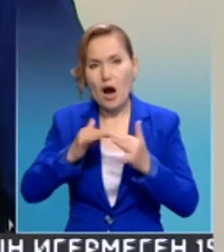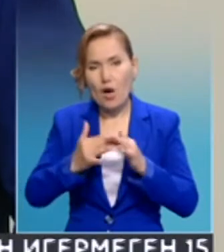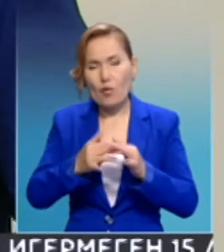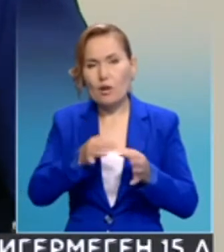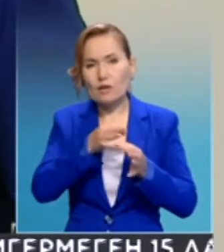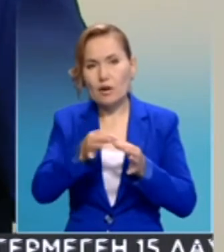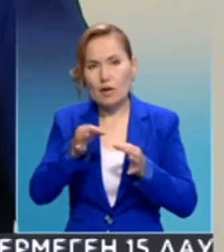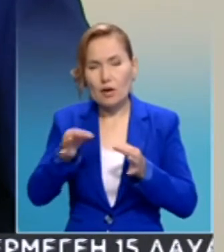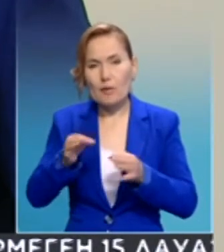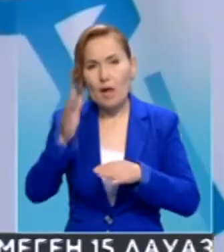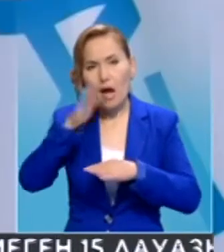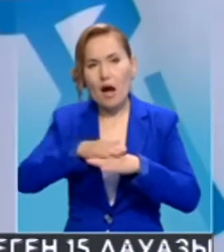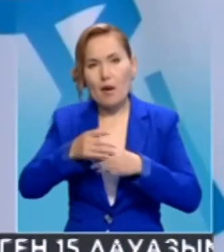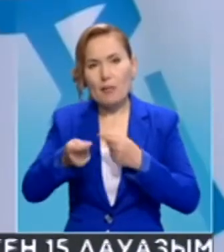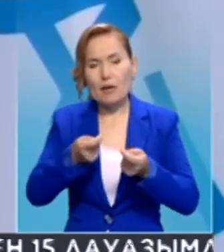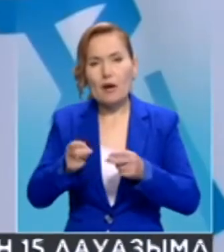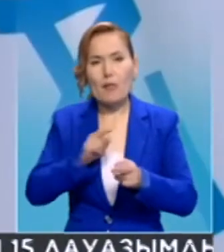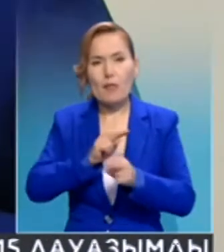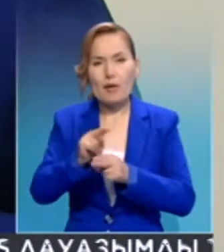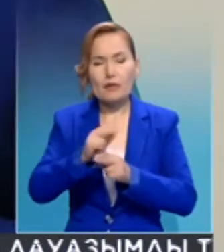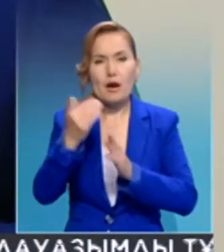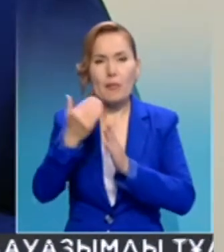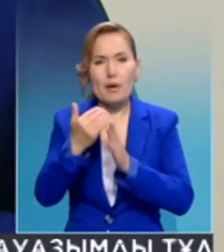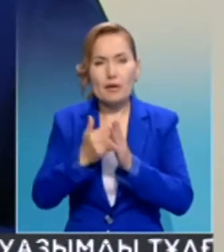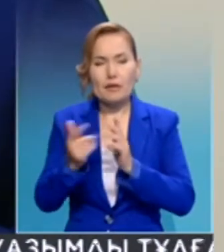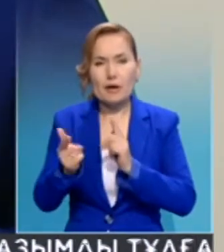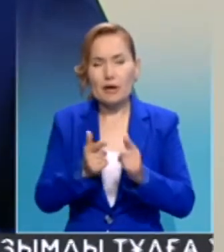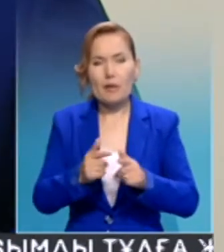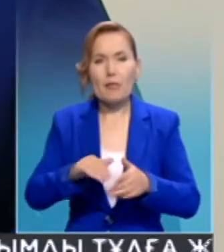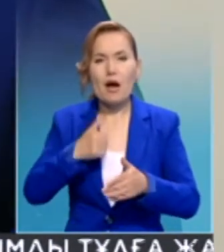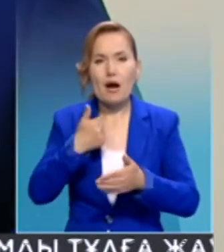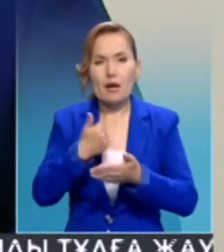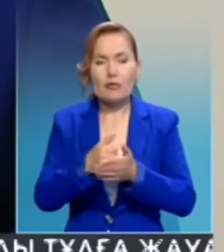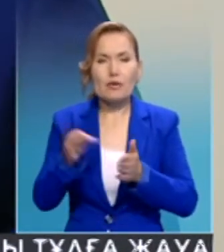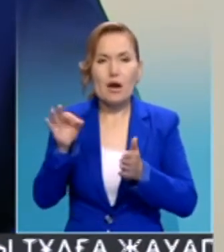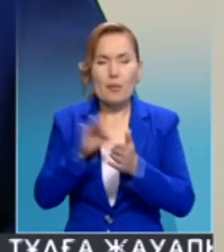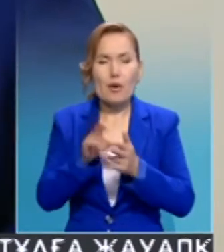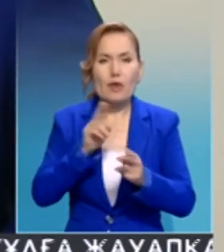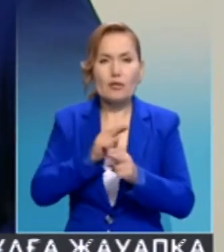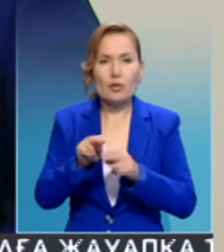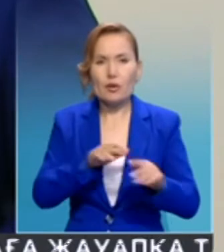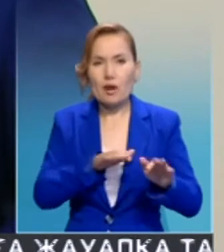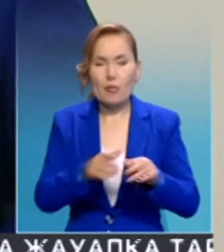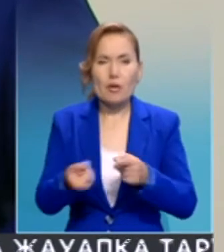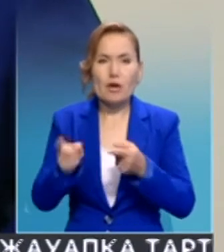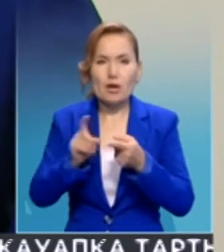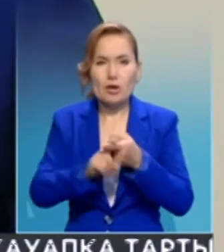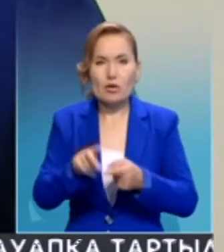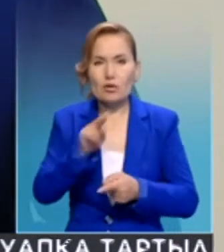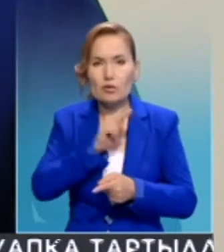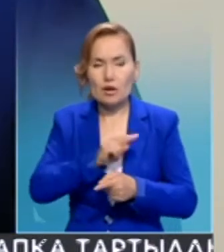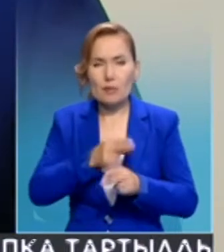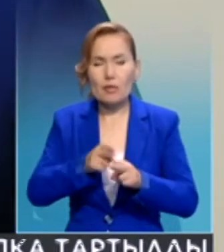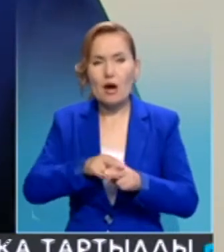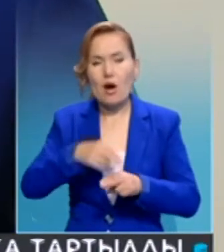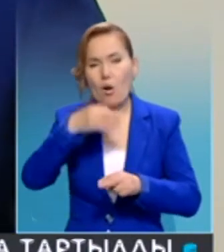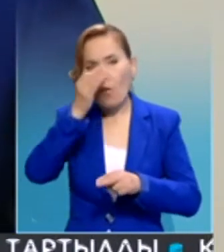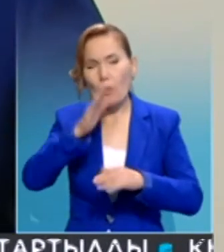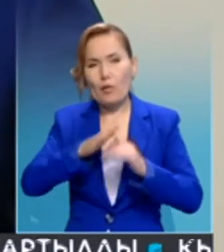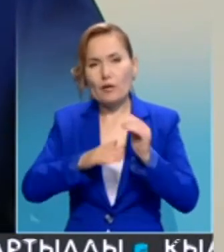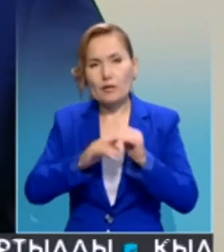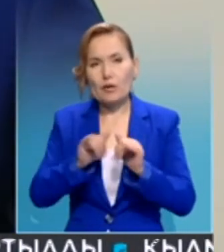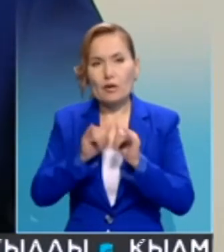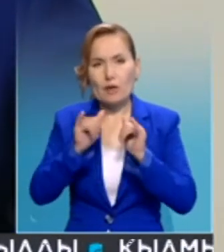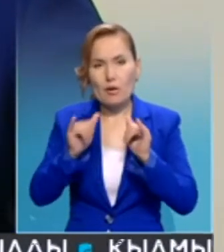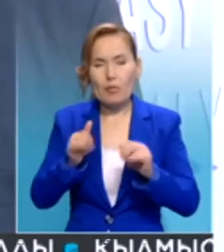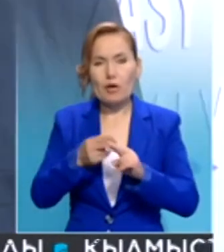әкімдерінің оқыту бағдарламасын әзірледі. Ең алдымен мақсатымыз ол оқыту процесін үйлестіру емес, олардың тәжірибесін,